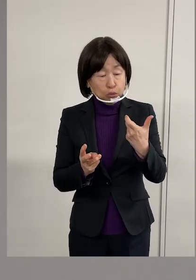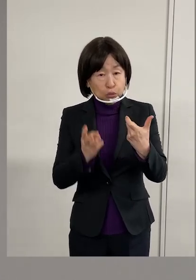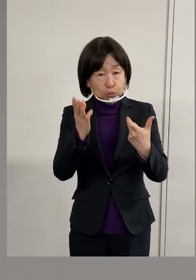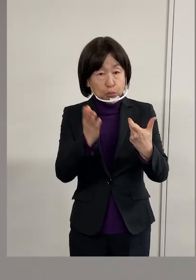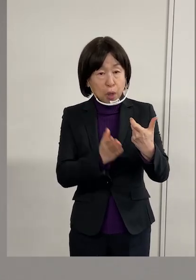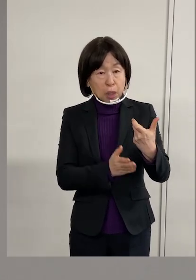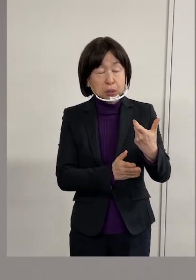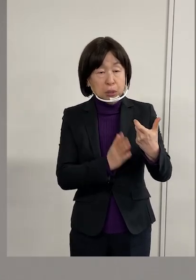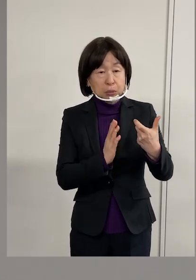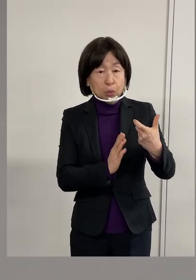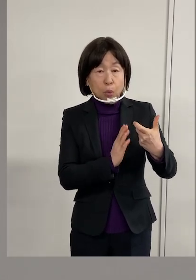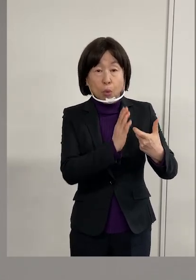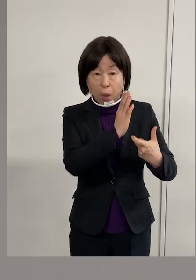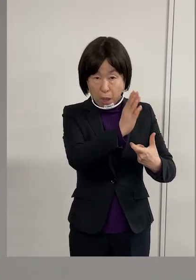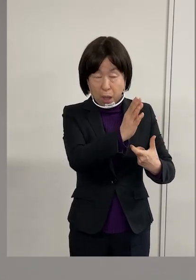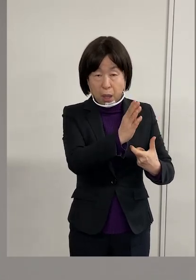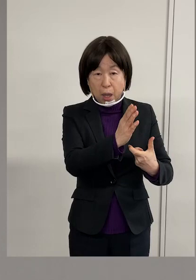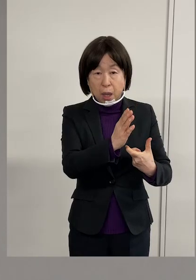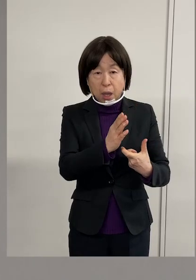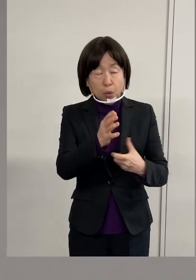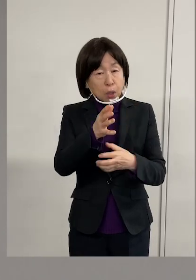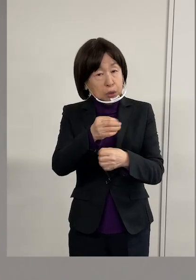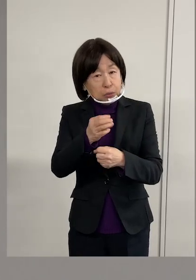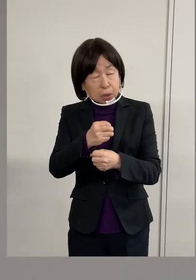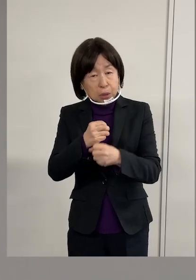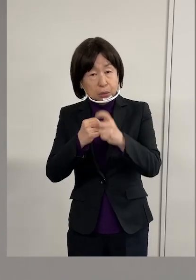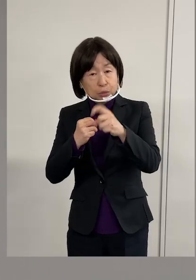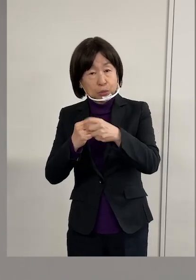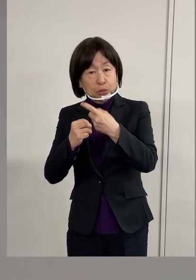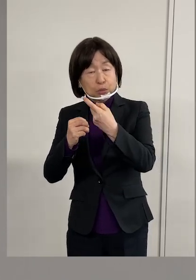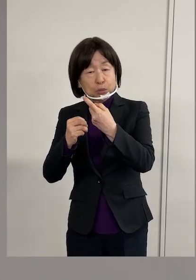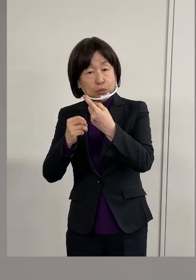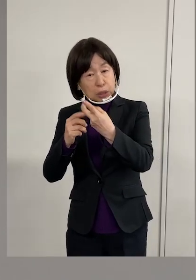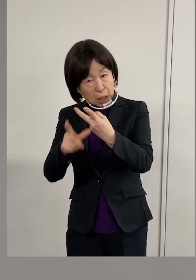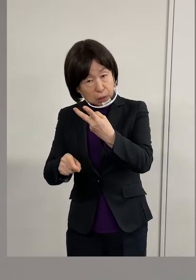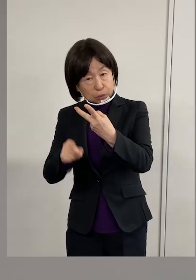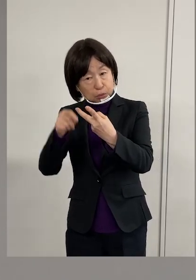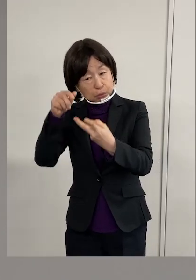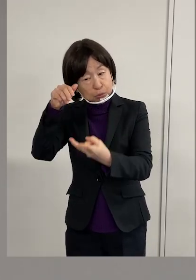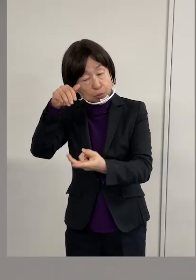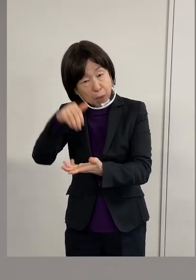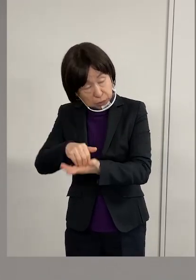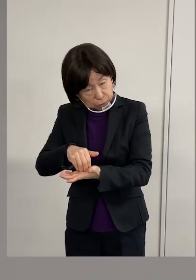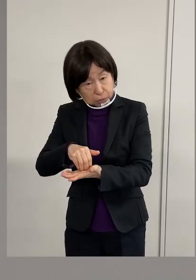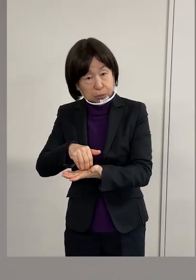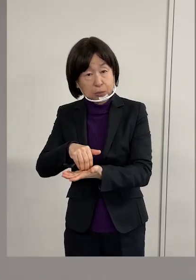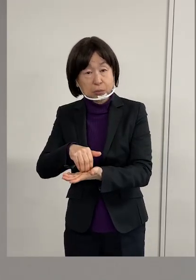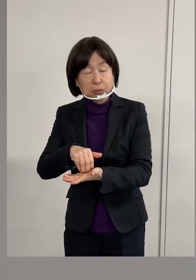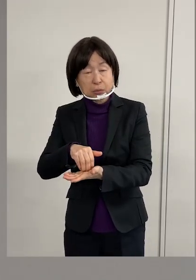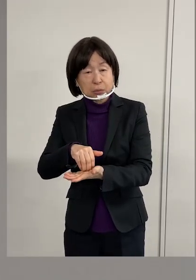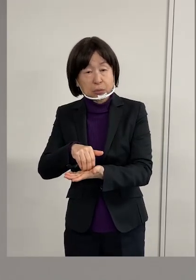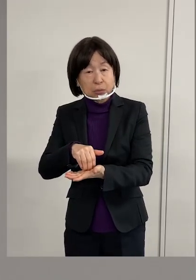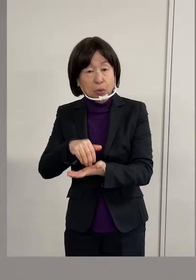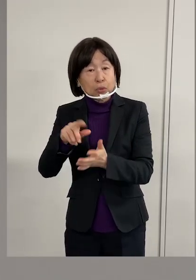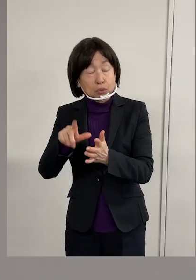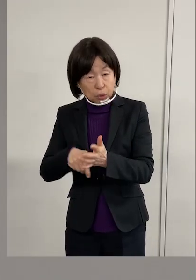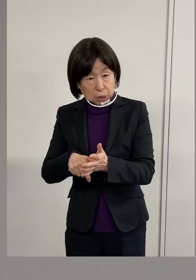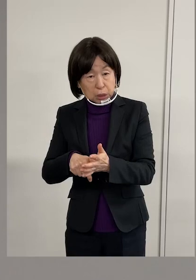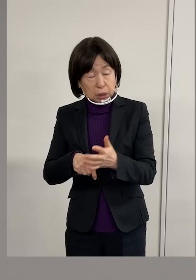12月の末の段階ですので、もう少し上がっている可能性もありますが、12月末の段階